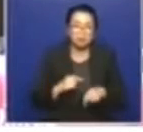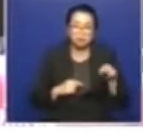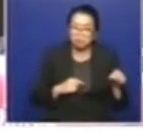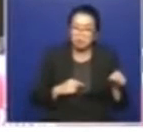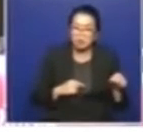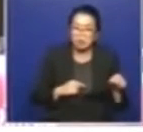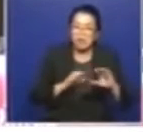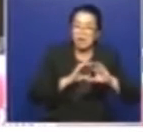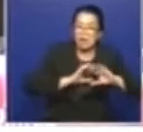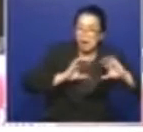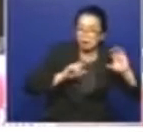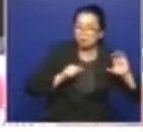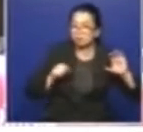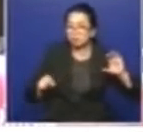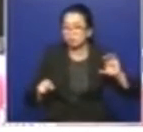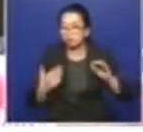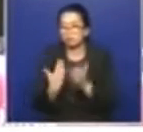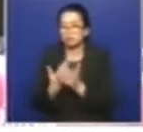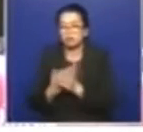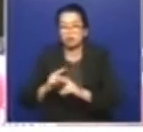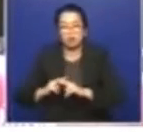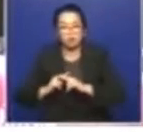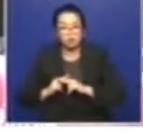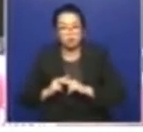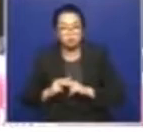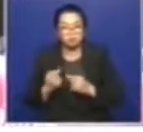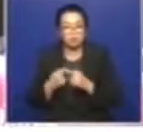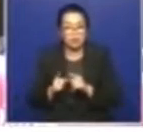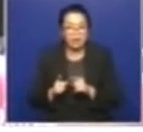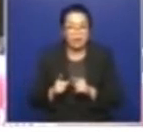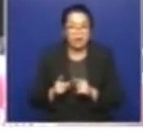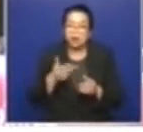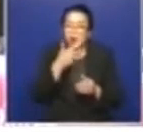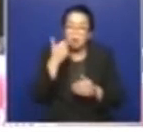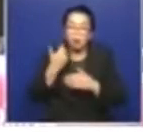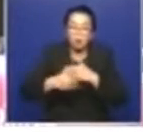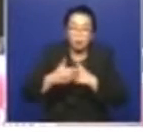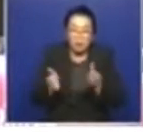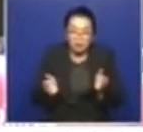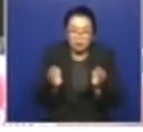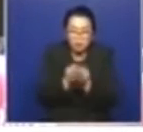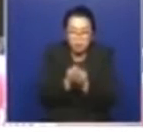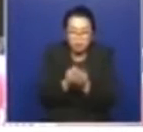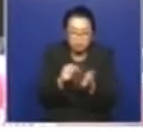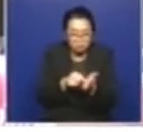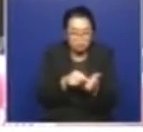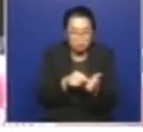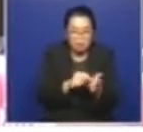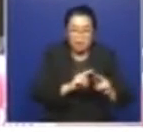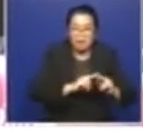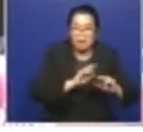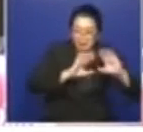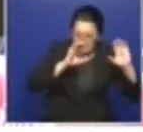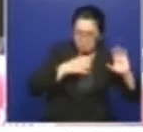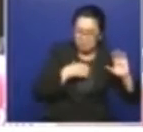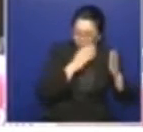คือรัฐซีกหนึ่งก็คือเงินเอกชนแซนด์วิชมันเกิดข้างเดียวไม่ได้รัฐมีเงินไปสมทบแต่เอกชนเขาไม่เอาท